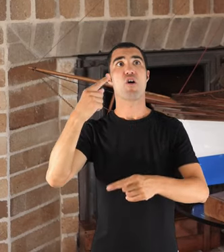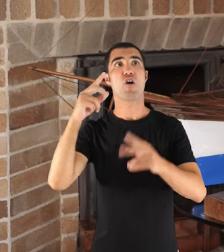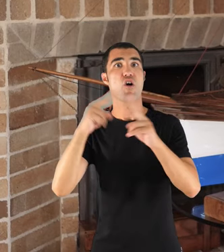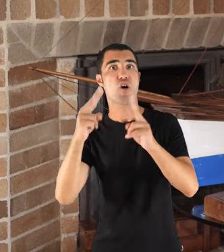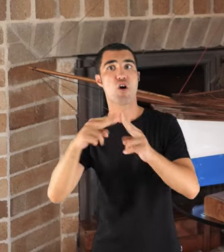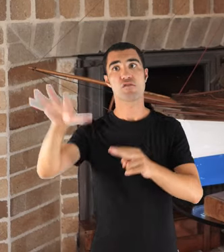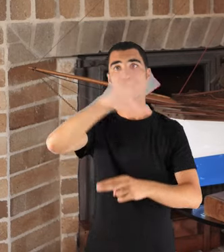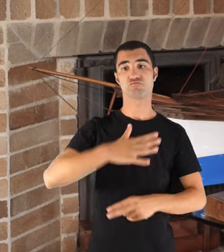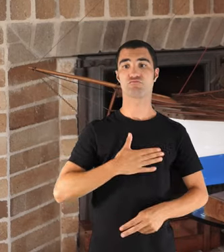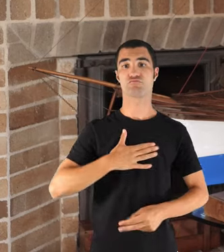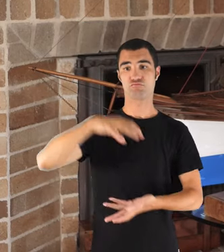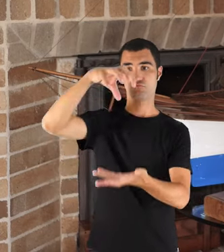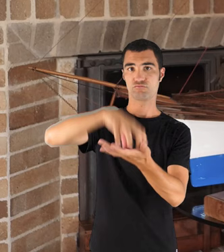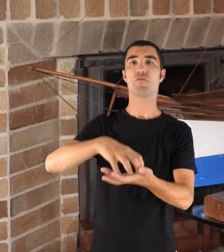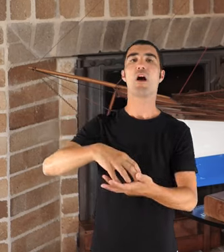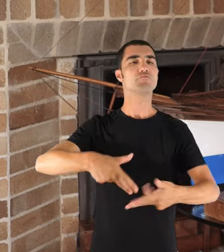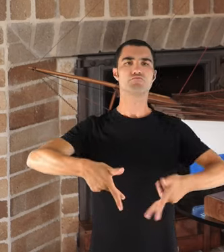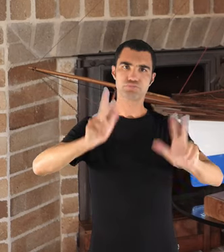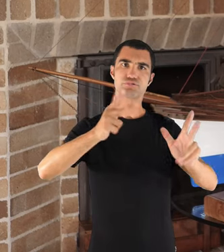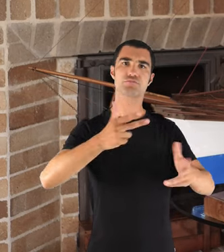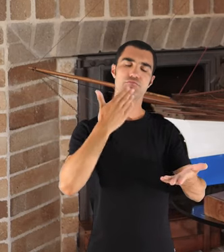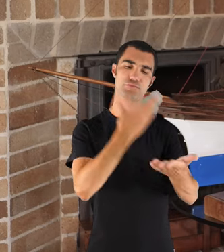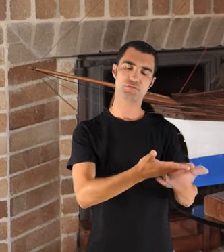que tenies permís,